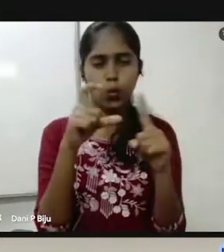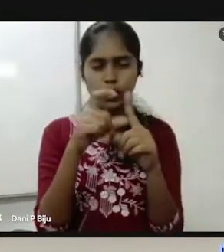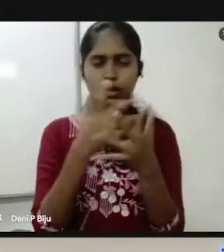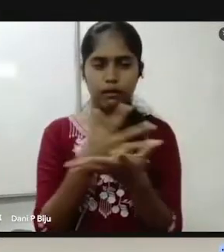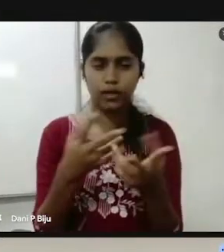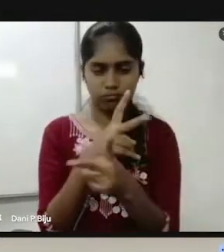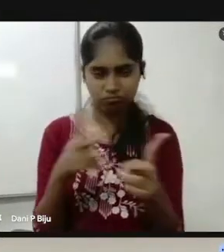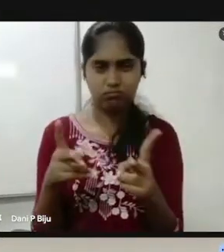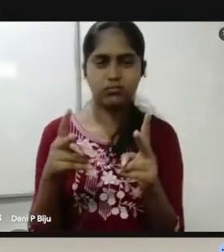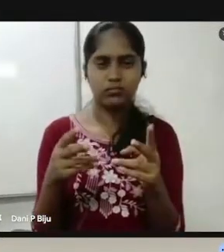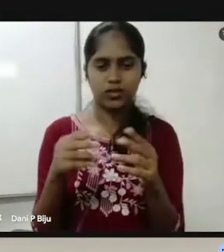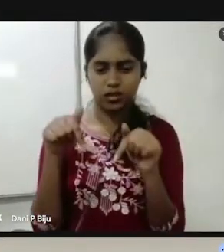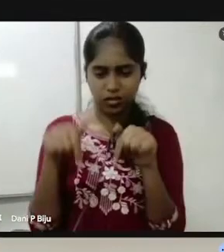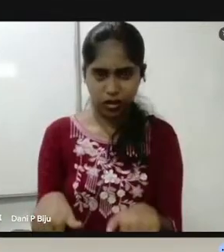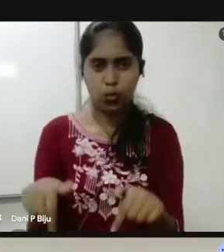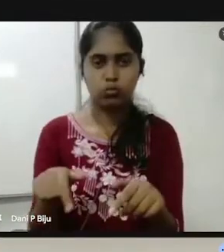ചെയ്ത് വരുന്നുണ്ട്.